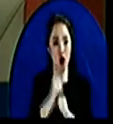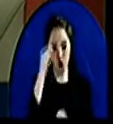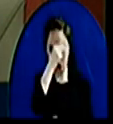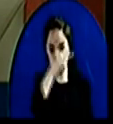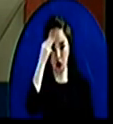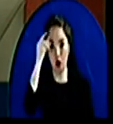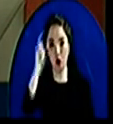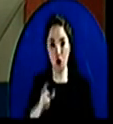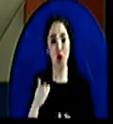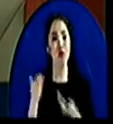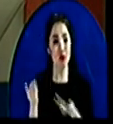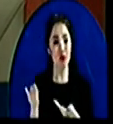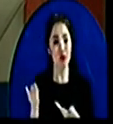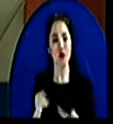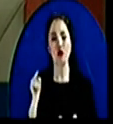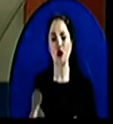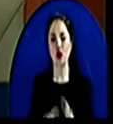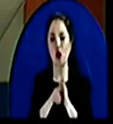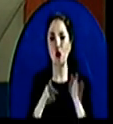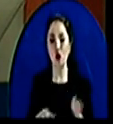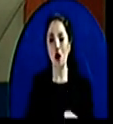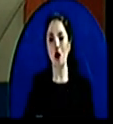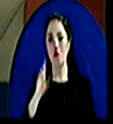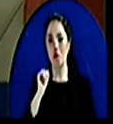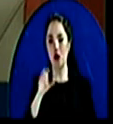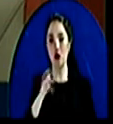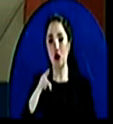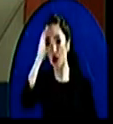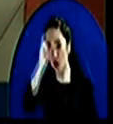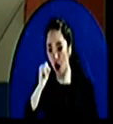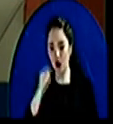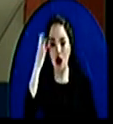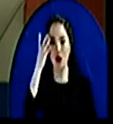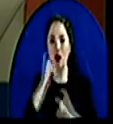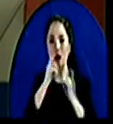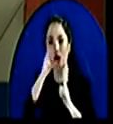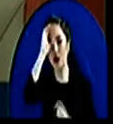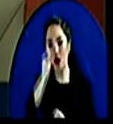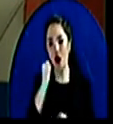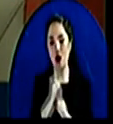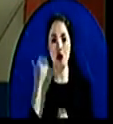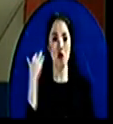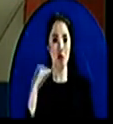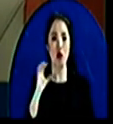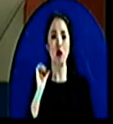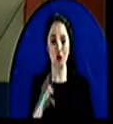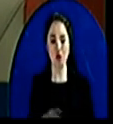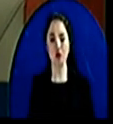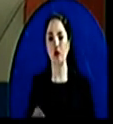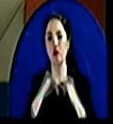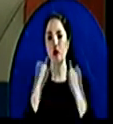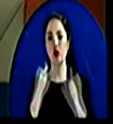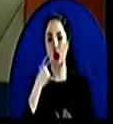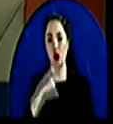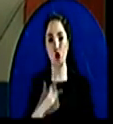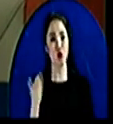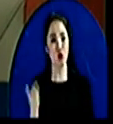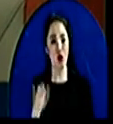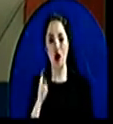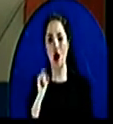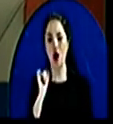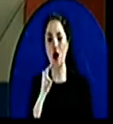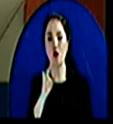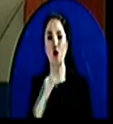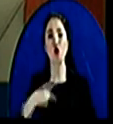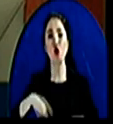улс төрч юм. Тэрээр энэ хугацаанд батлан хамгаалахын сайд гадаад харилцааны сайдаар ажиллаж байсан. За улсын хурлын гишүүн Болдын сонгогдсон хан уул